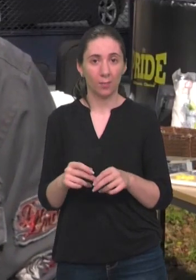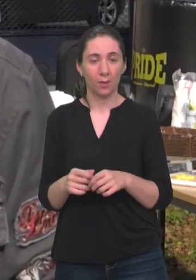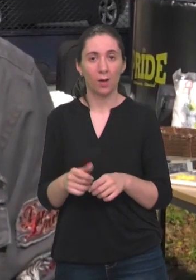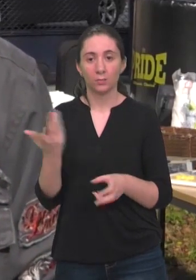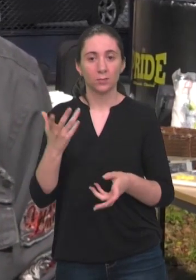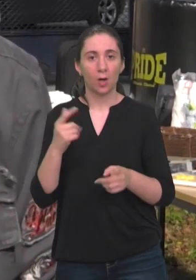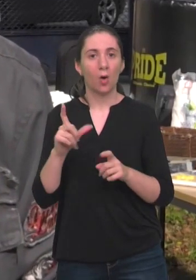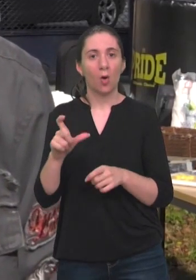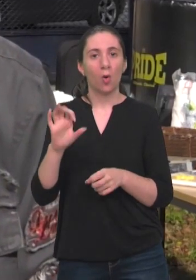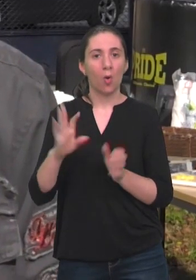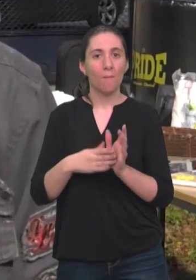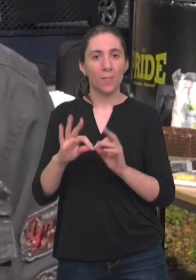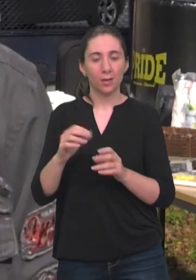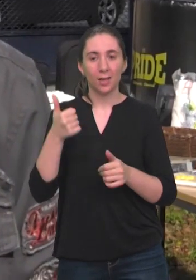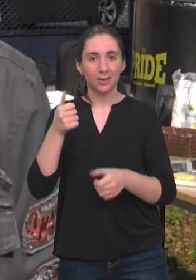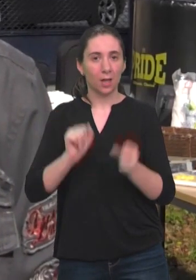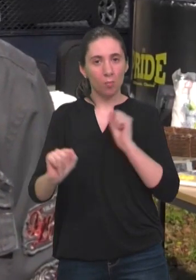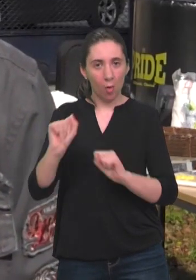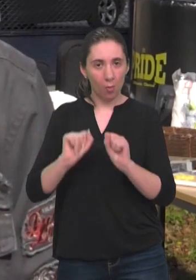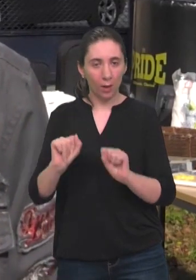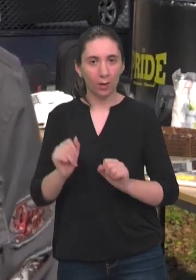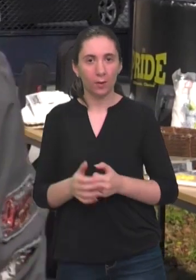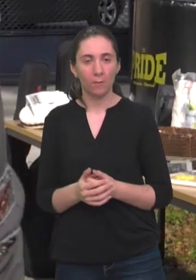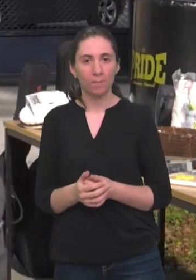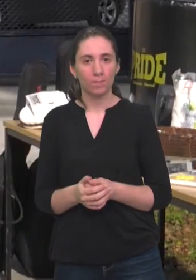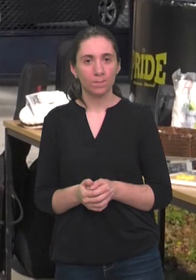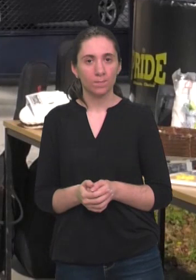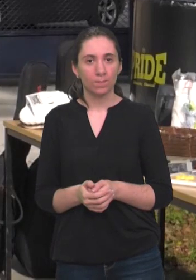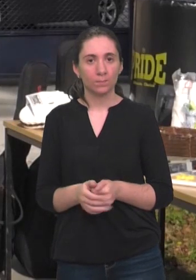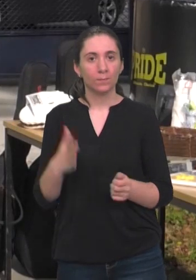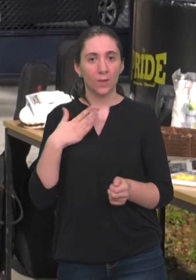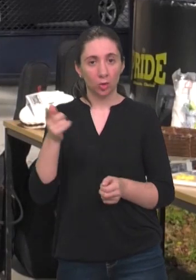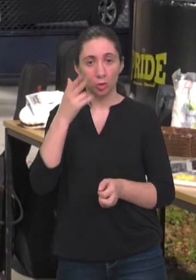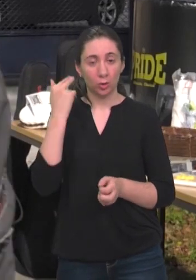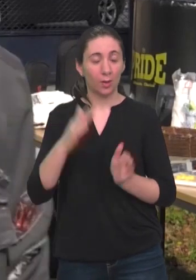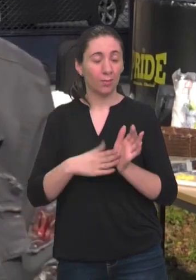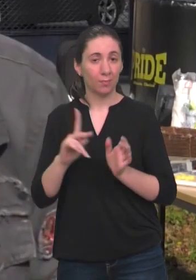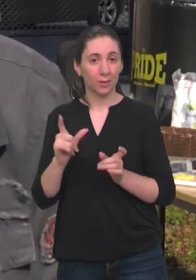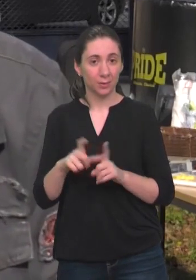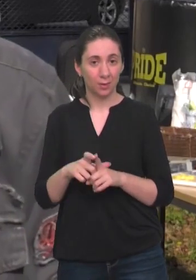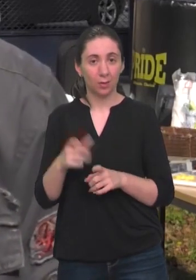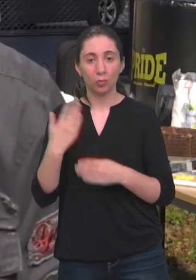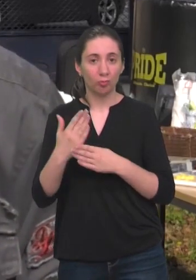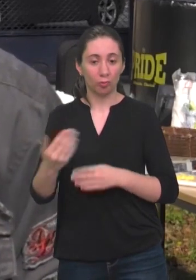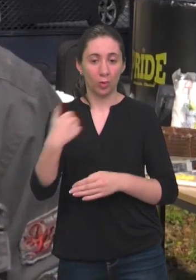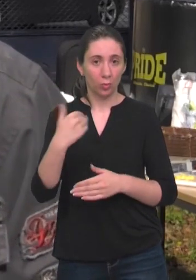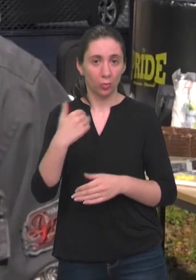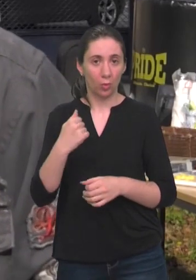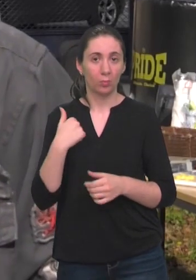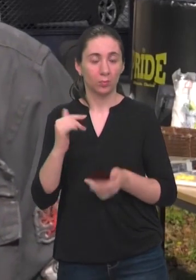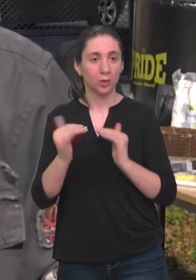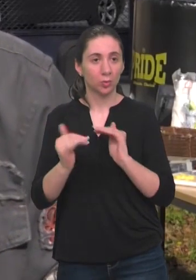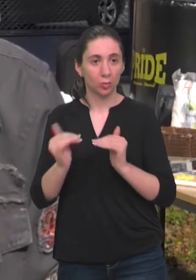Defense koncept, znači samoobrana. I evo, naš Mir sad svako malo dolazi kod nas,